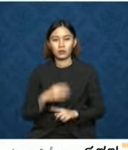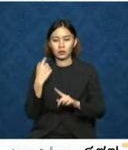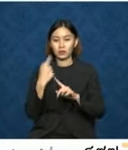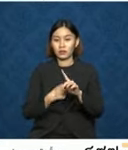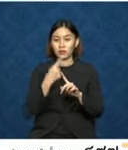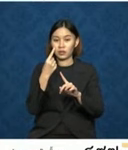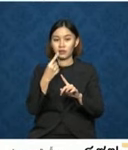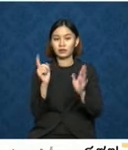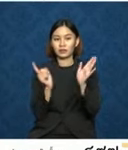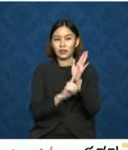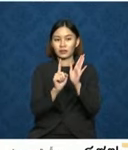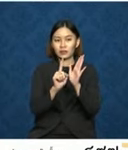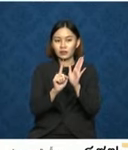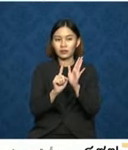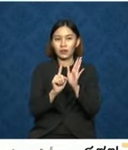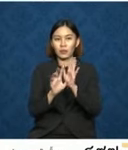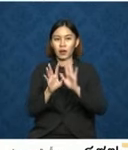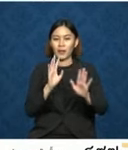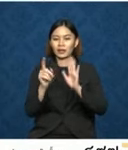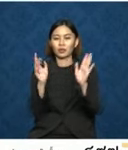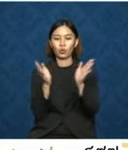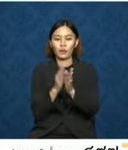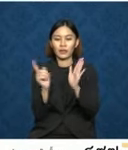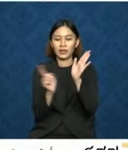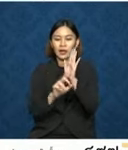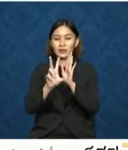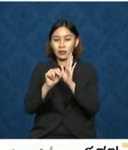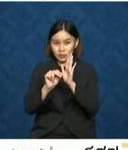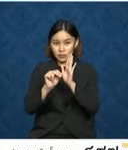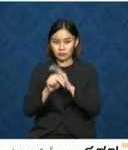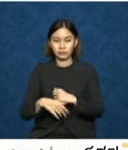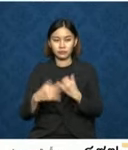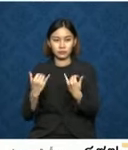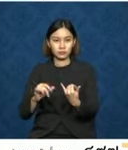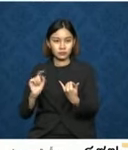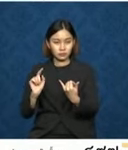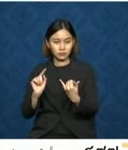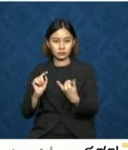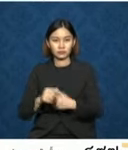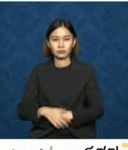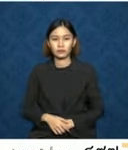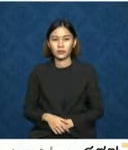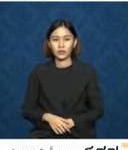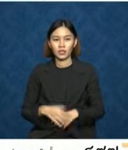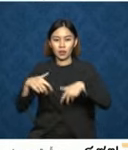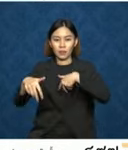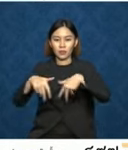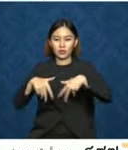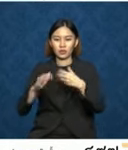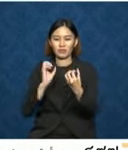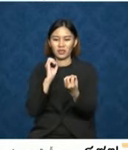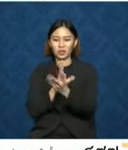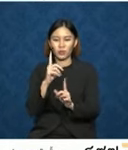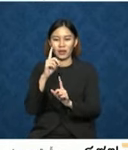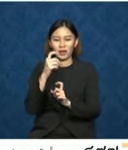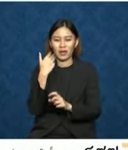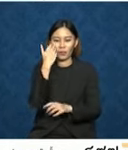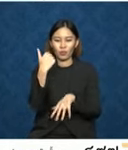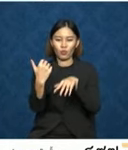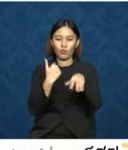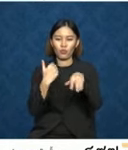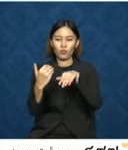ถ้า 1ครั้งก็ 30ครั้งครับแต่นี้เป็นการที่ทำให้ประชาชนเสี่ยงมากในการสัญจรไป